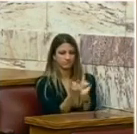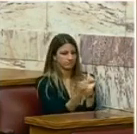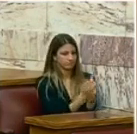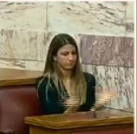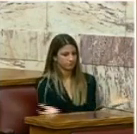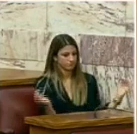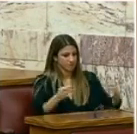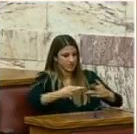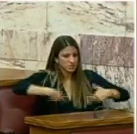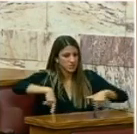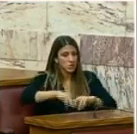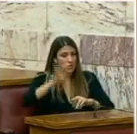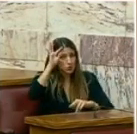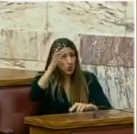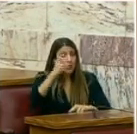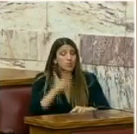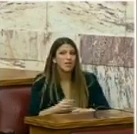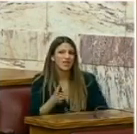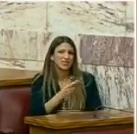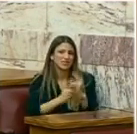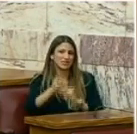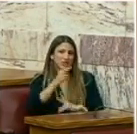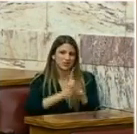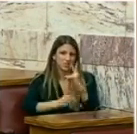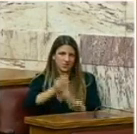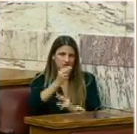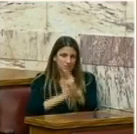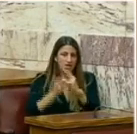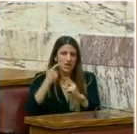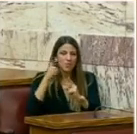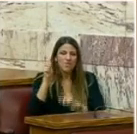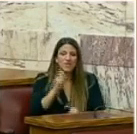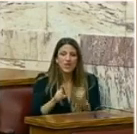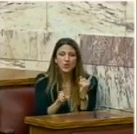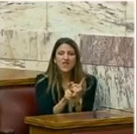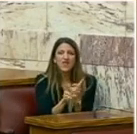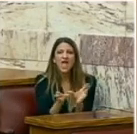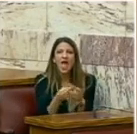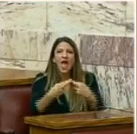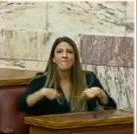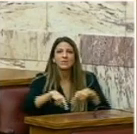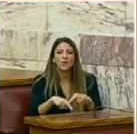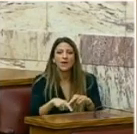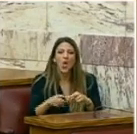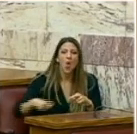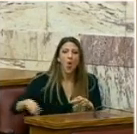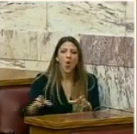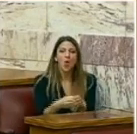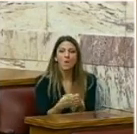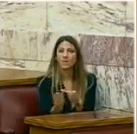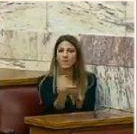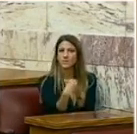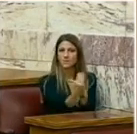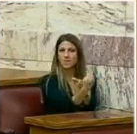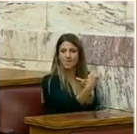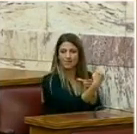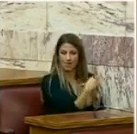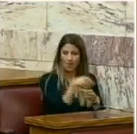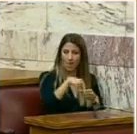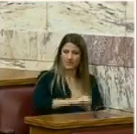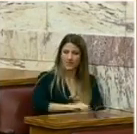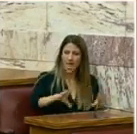σοβαρή συζήτηση με προοπτική να συγκροτηθεί διακομματική επιτροπή για τη φαρμακευτική πολιτική. Να τους